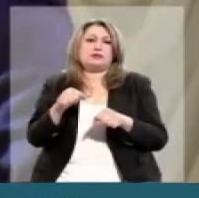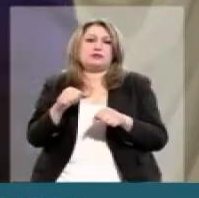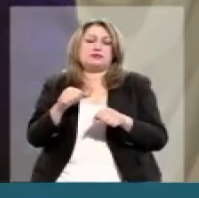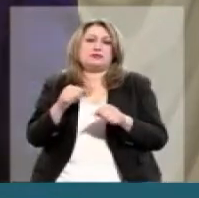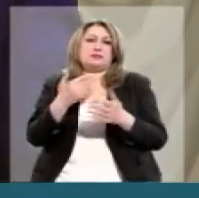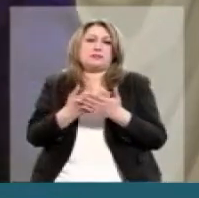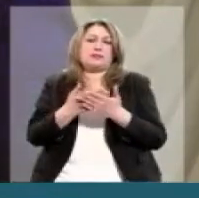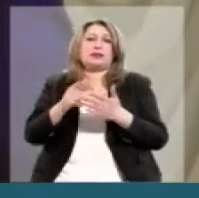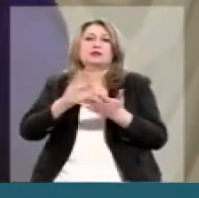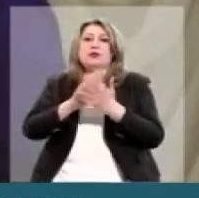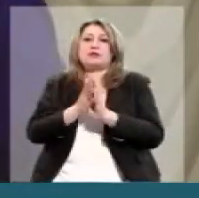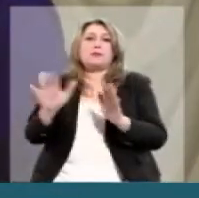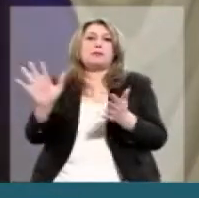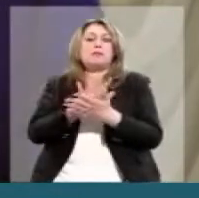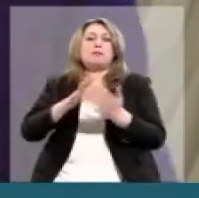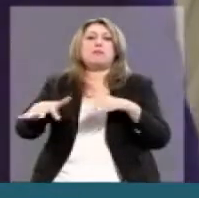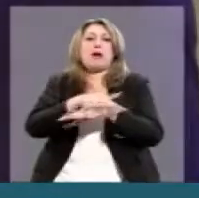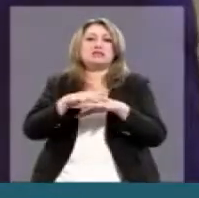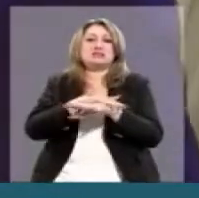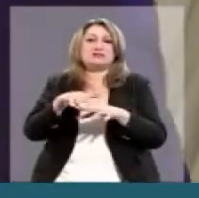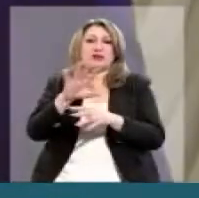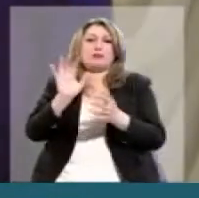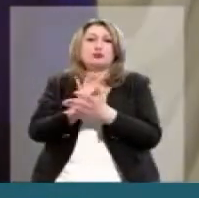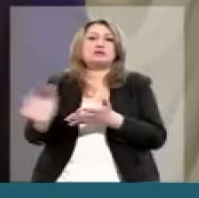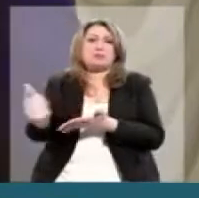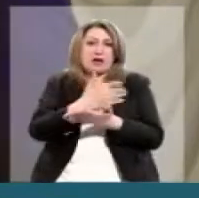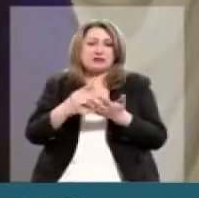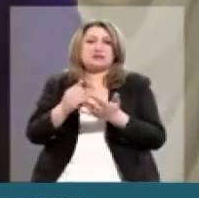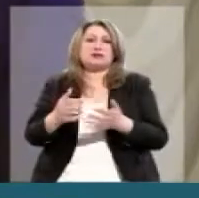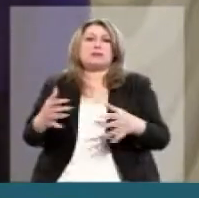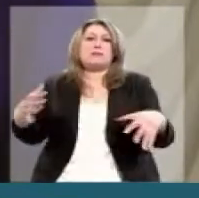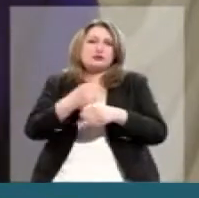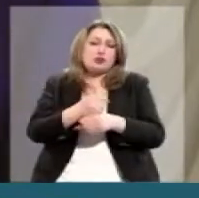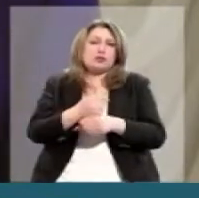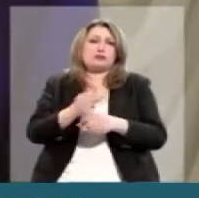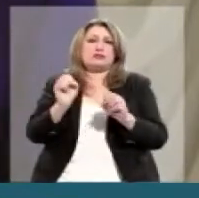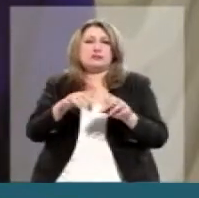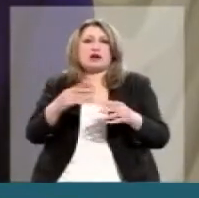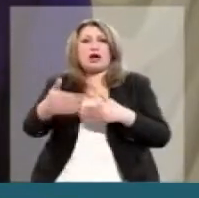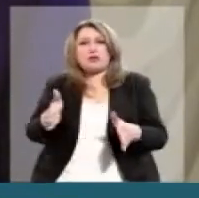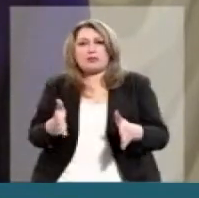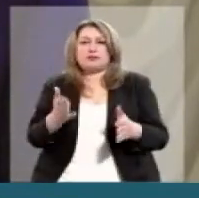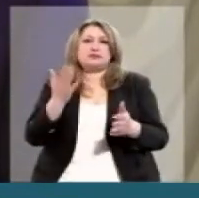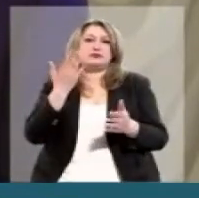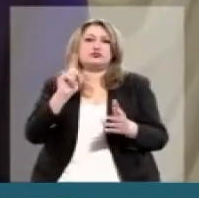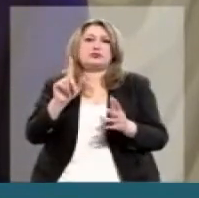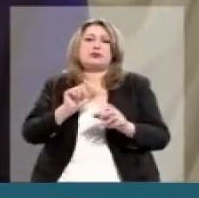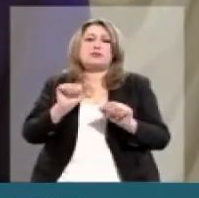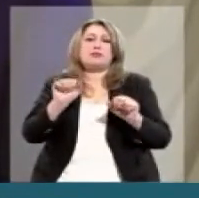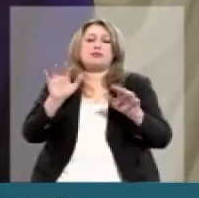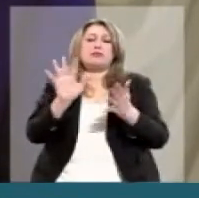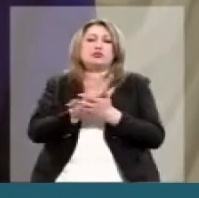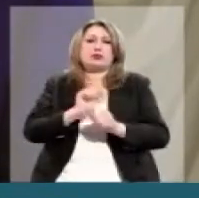можно будет это когда в массовом субботнике, пожалуйста, мусор собирайте, в мешкотары, там какие-то коробки, я не знаю, чтобы не разлетался по